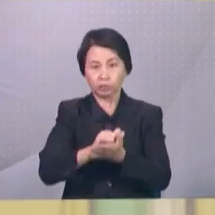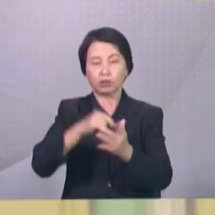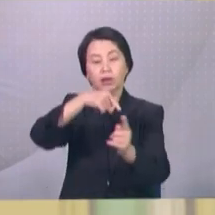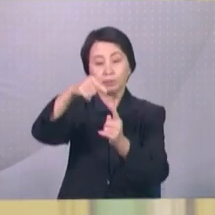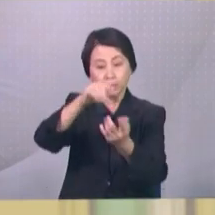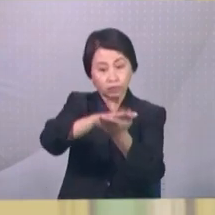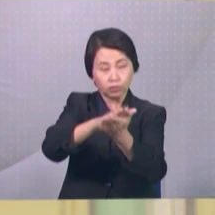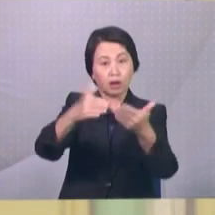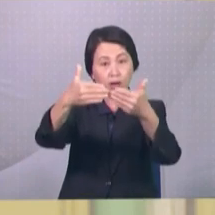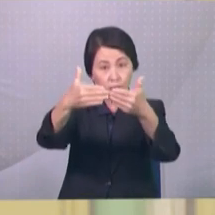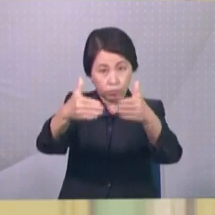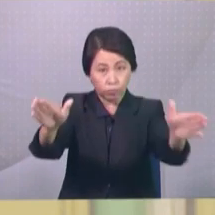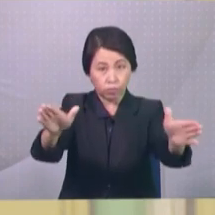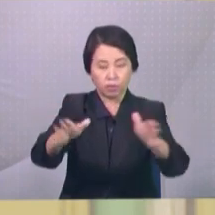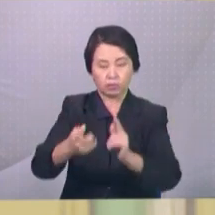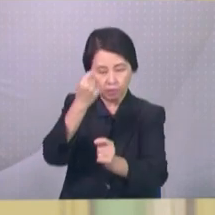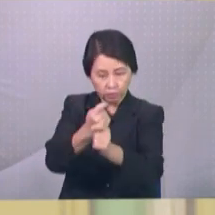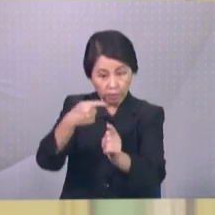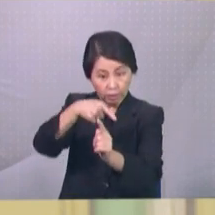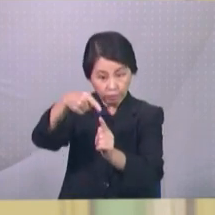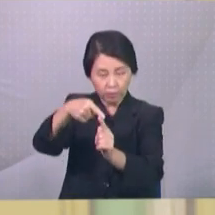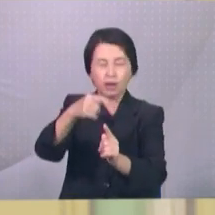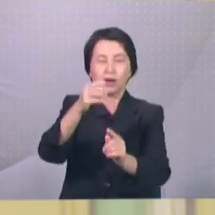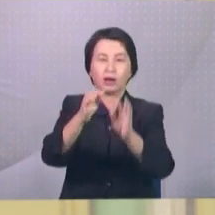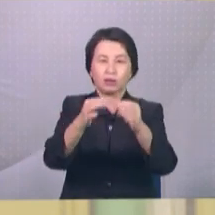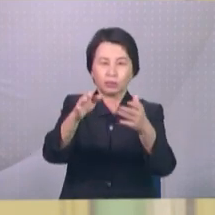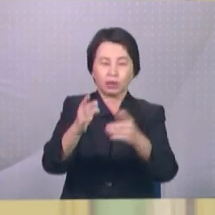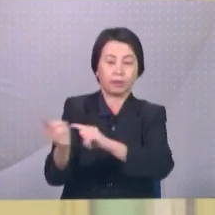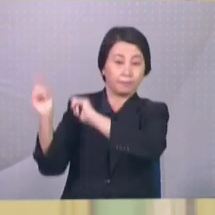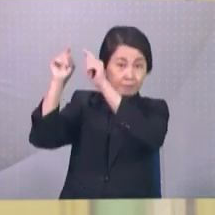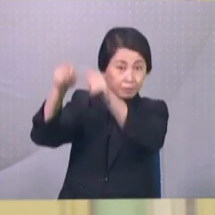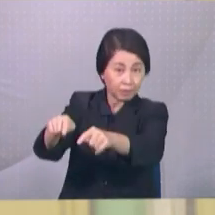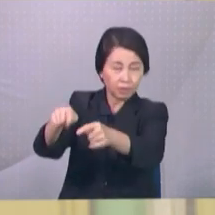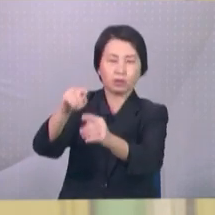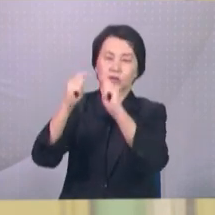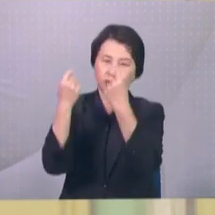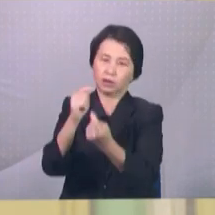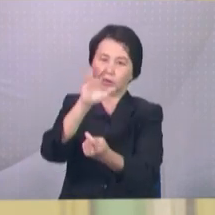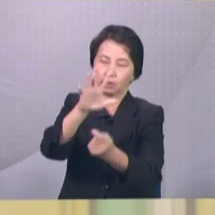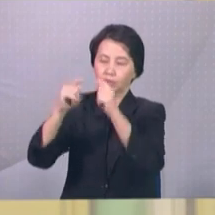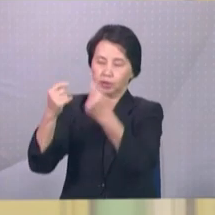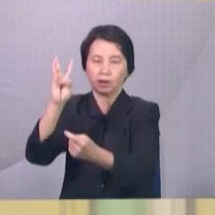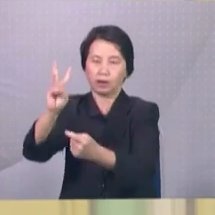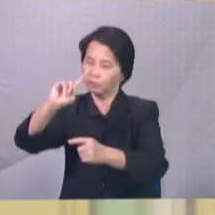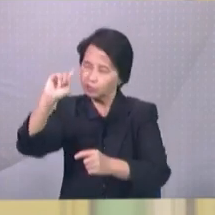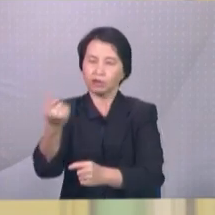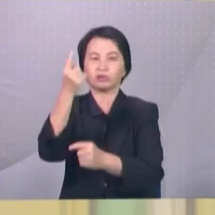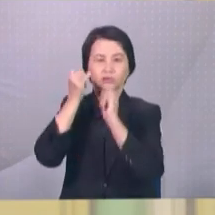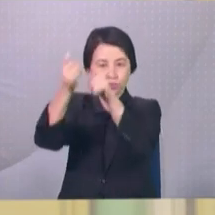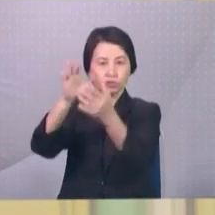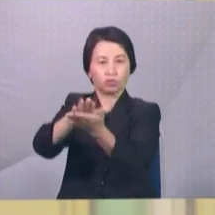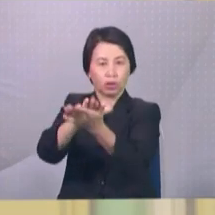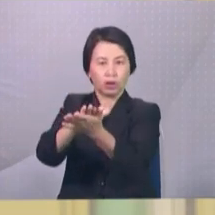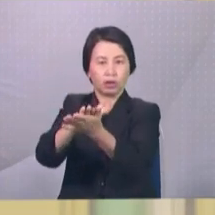sekolah dibuka, bila dah ditetapkan tarikh bila sekolah dibuka, yang pergi dahulu adalah pelajar tingkatan 5 dan pelajar tingkatan 6.